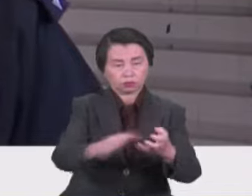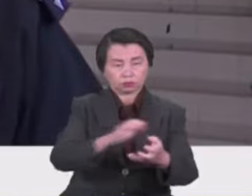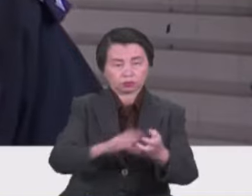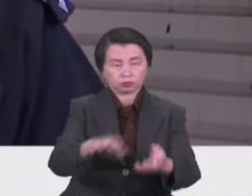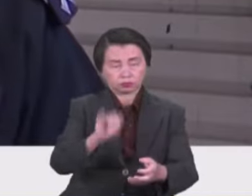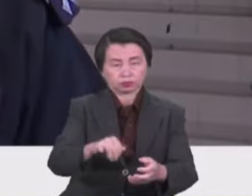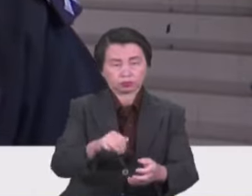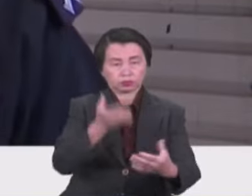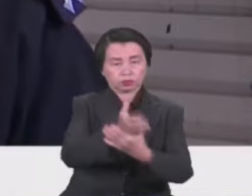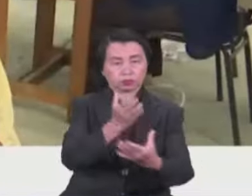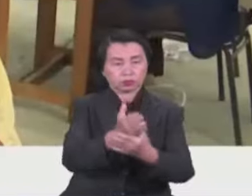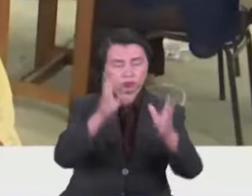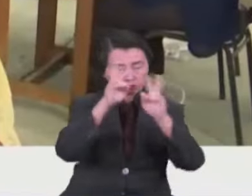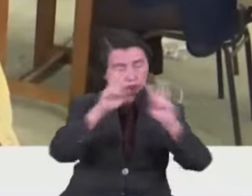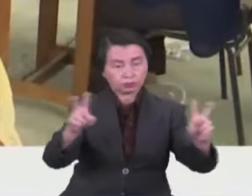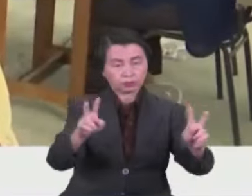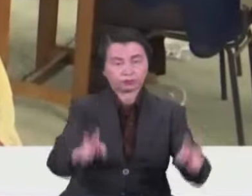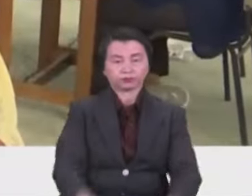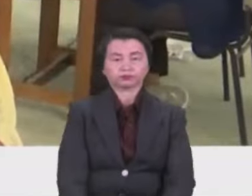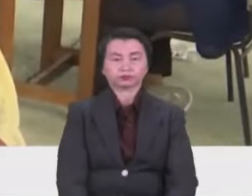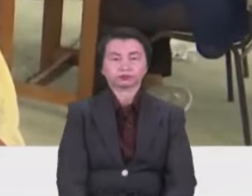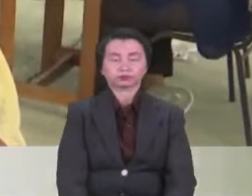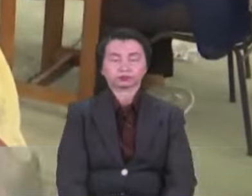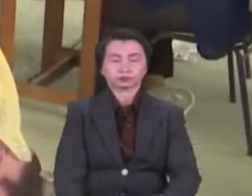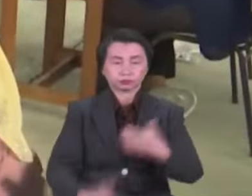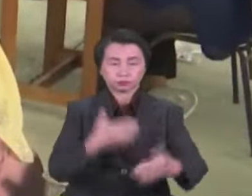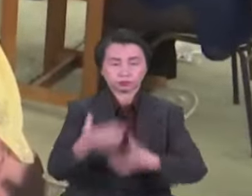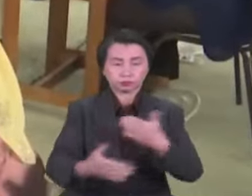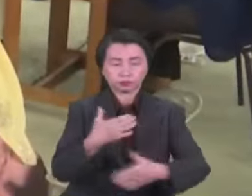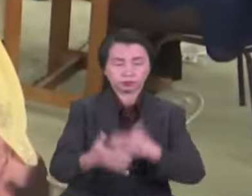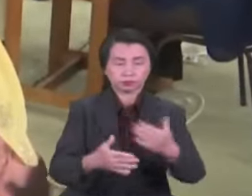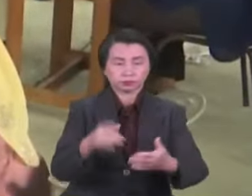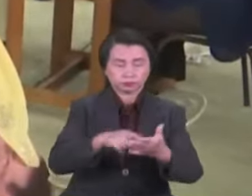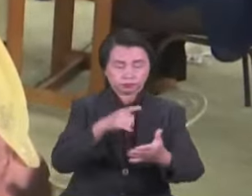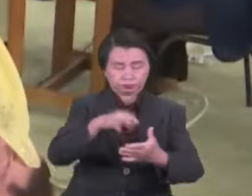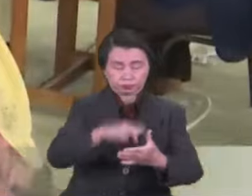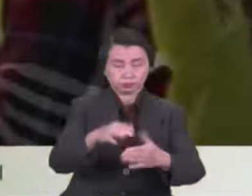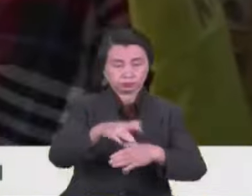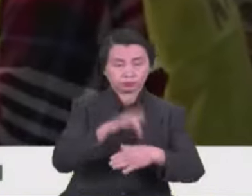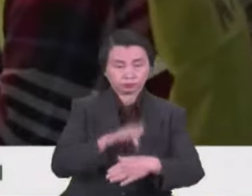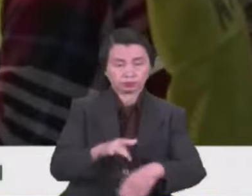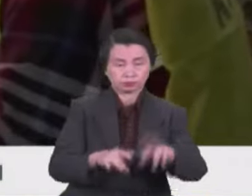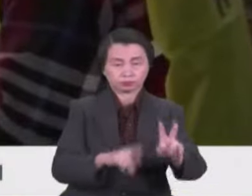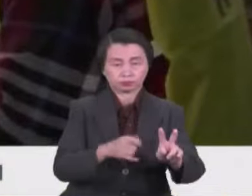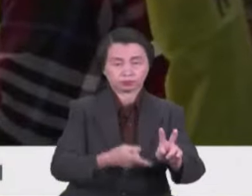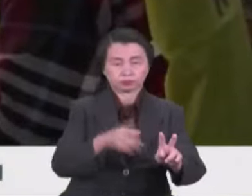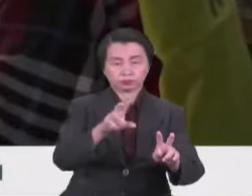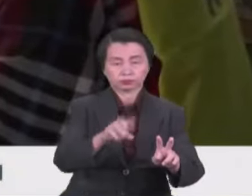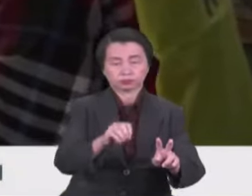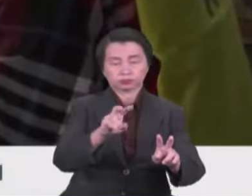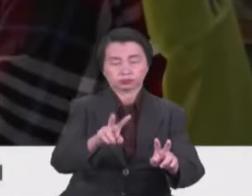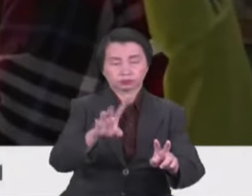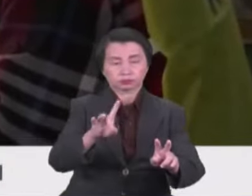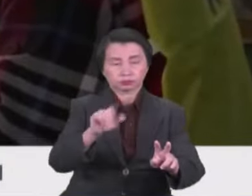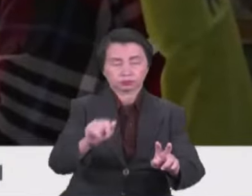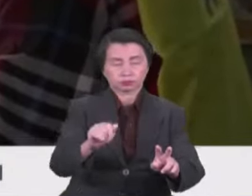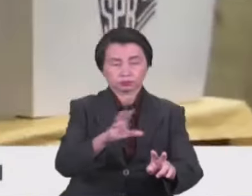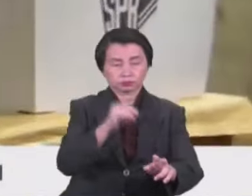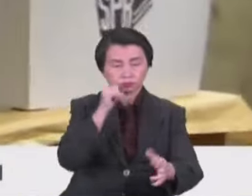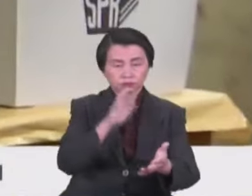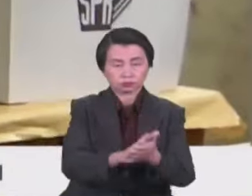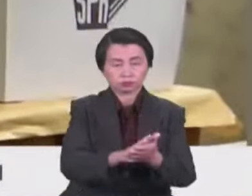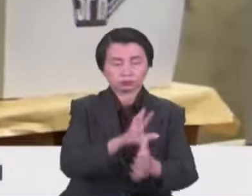mugat keteneteraman awam. Beralih kepada proses pengundian awal, melibatkan 2,981 anggota tentera dan